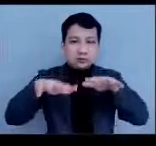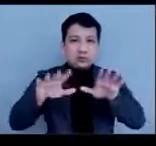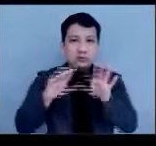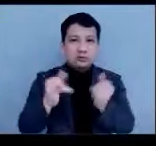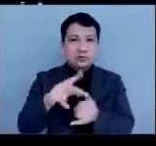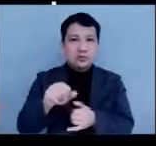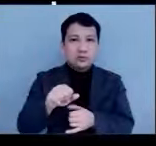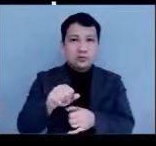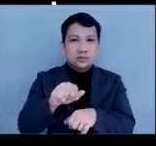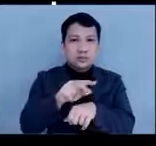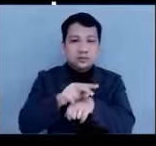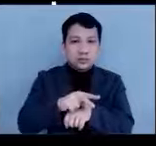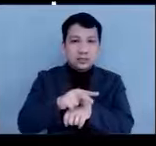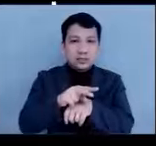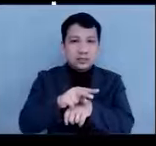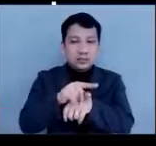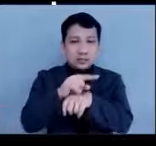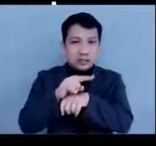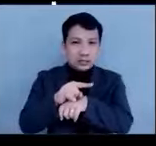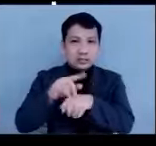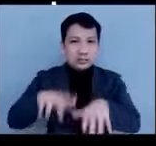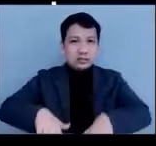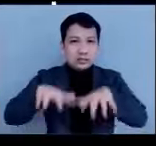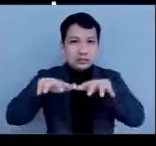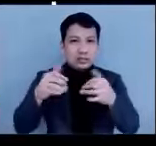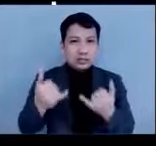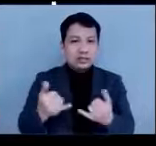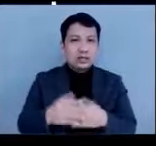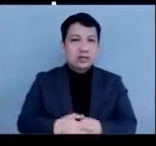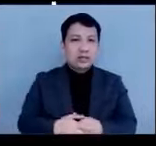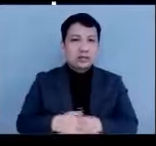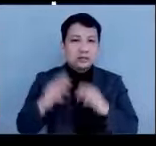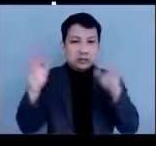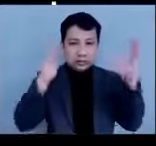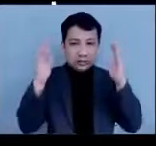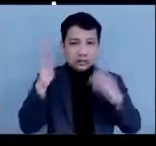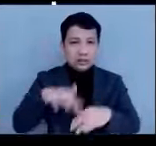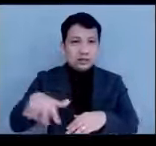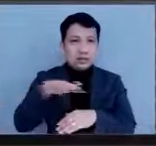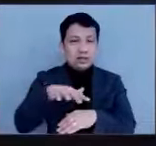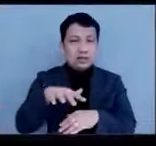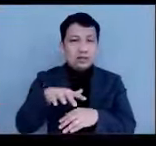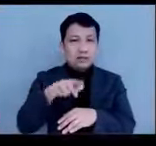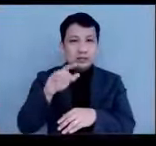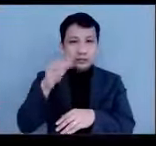Imus, Cavite. Kaya matindi ang baha ngayon. Nasa state of calamity ngayon ang Cavite.